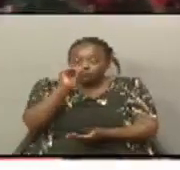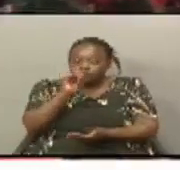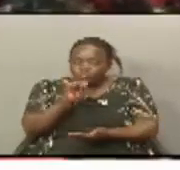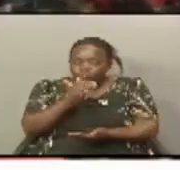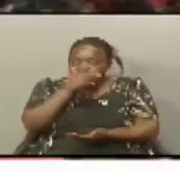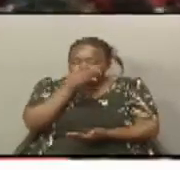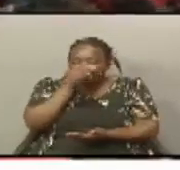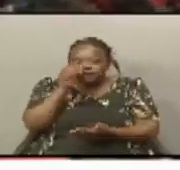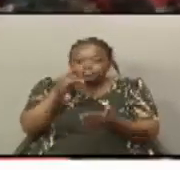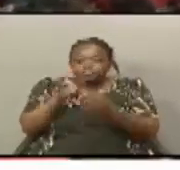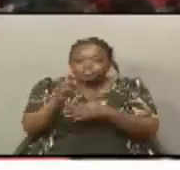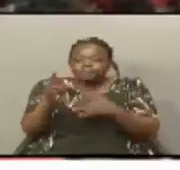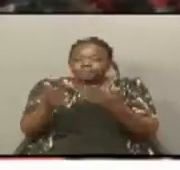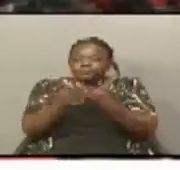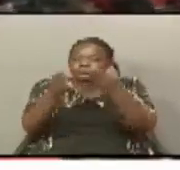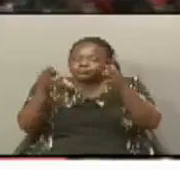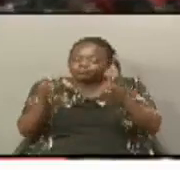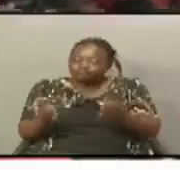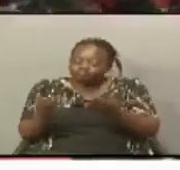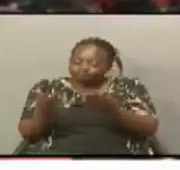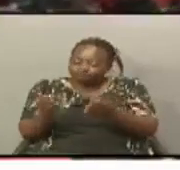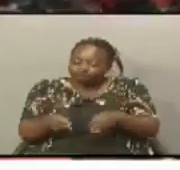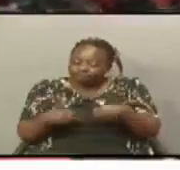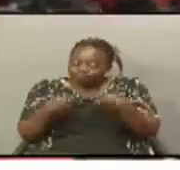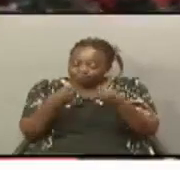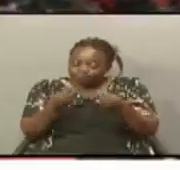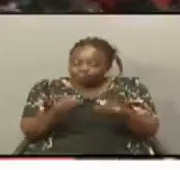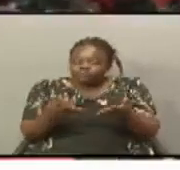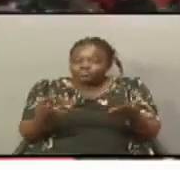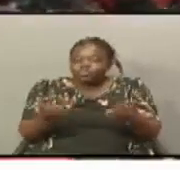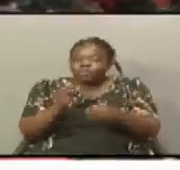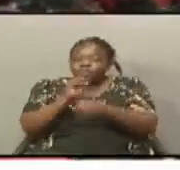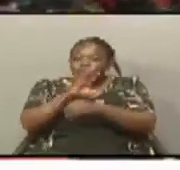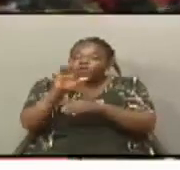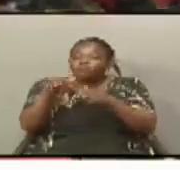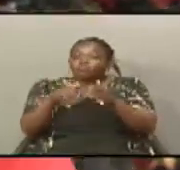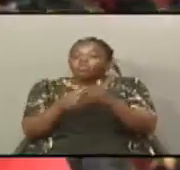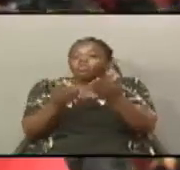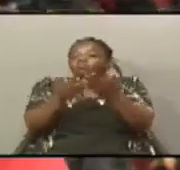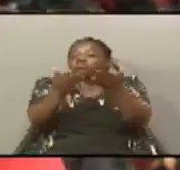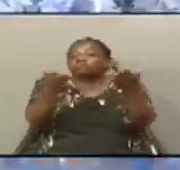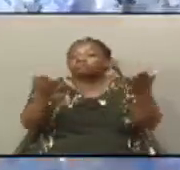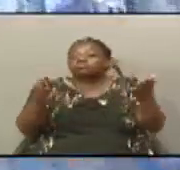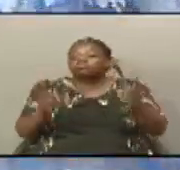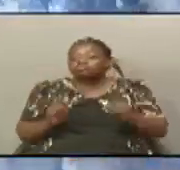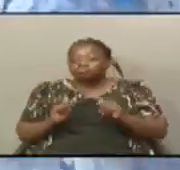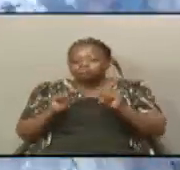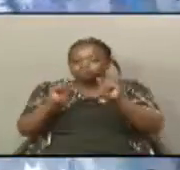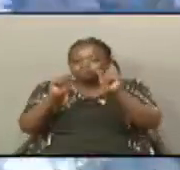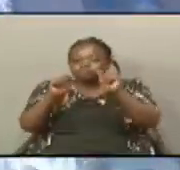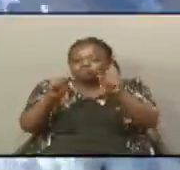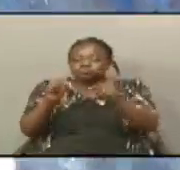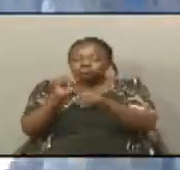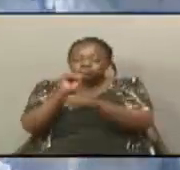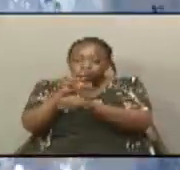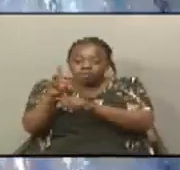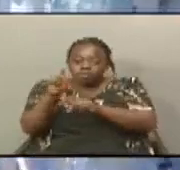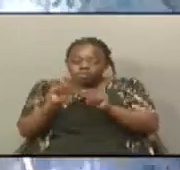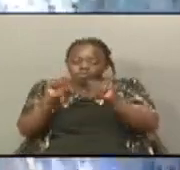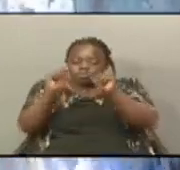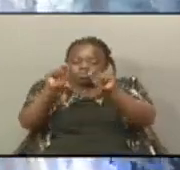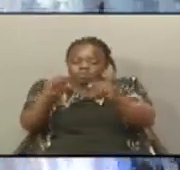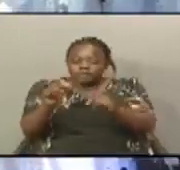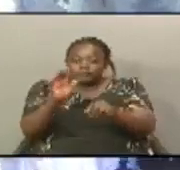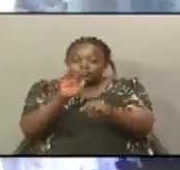tulese twakatikula buli kimu tukirese so tukubiriza abagole mwenna abali eyo mujje akubiriza abantu okujja mu bungi balabe